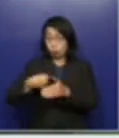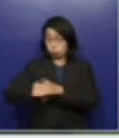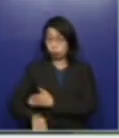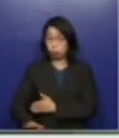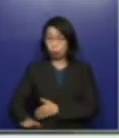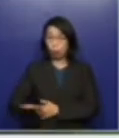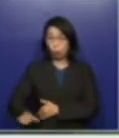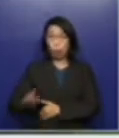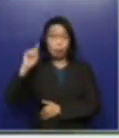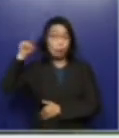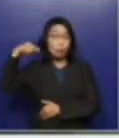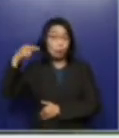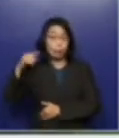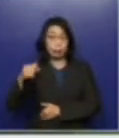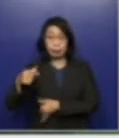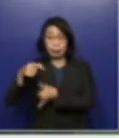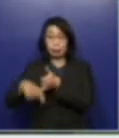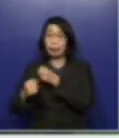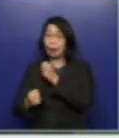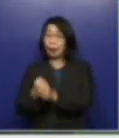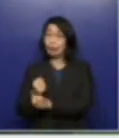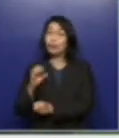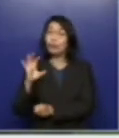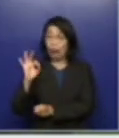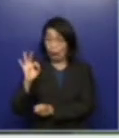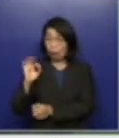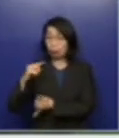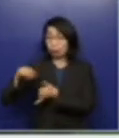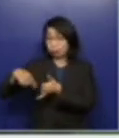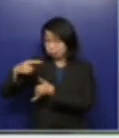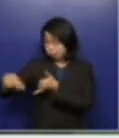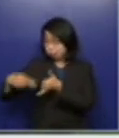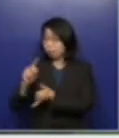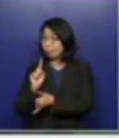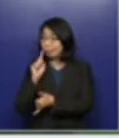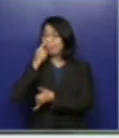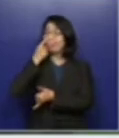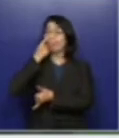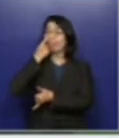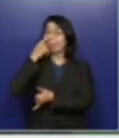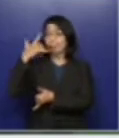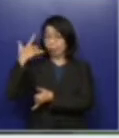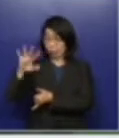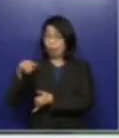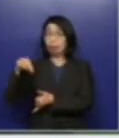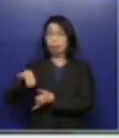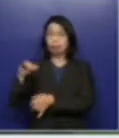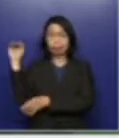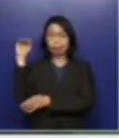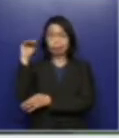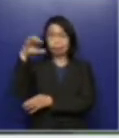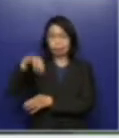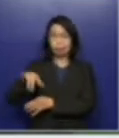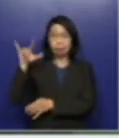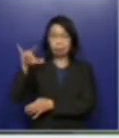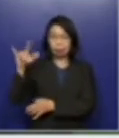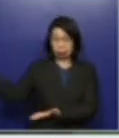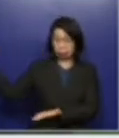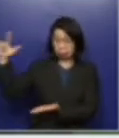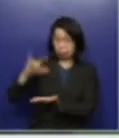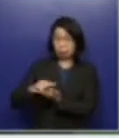ถูกตรวจตามระบบที่เราวางไว้ที่สนามบินสุวรรณภูมิพอเข้ามาถึงตอนตีห้าก